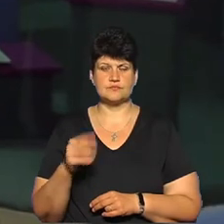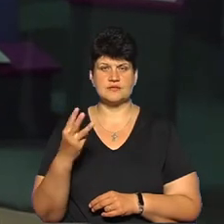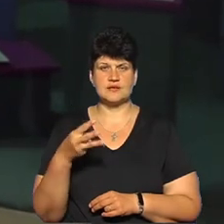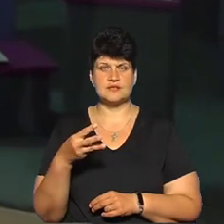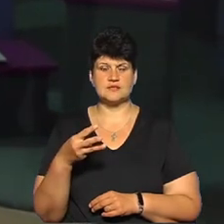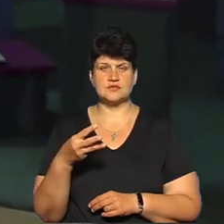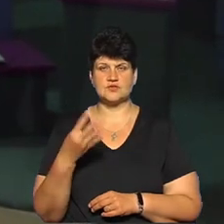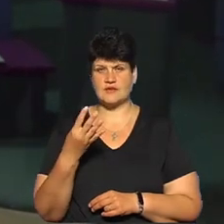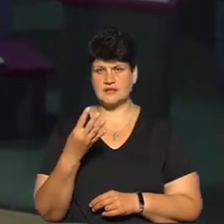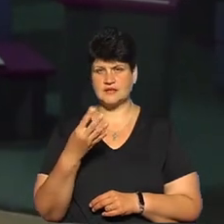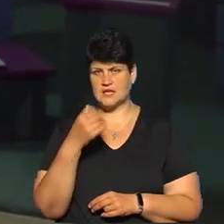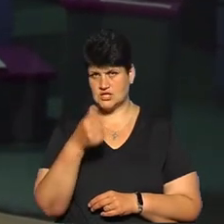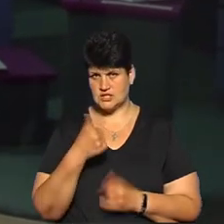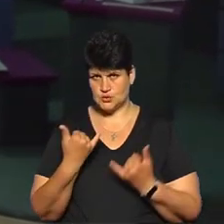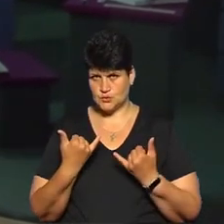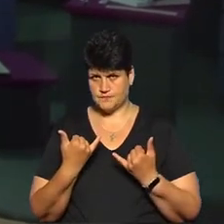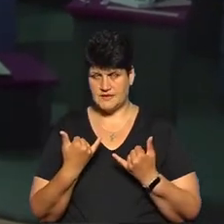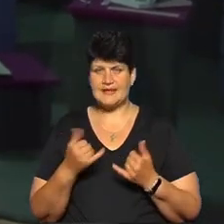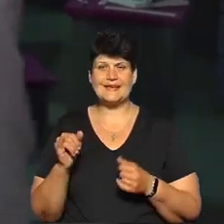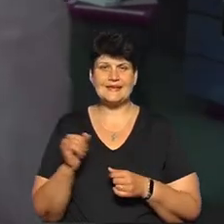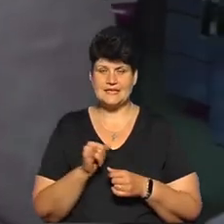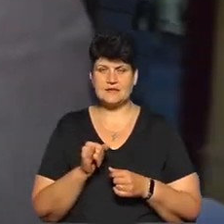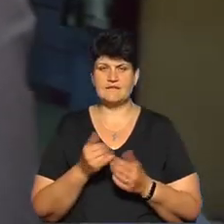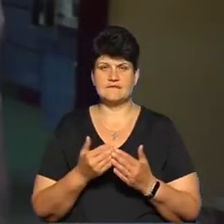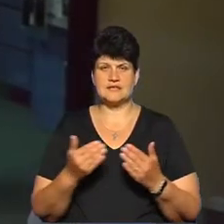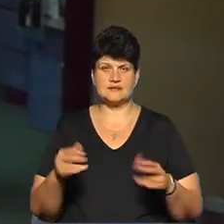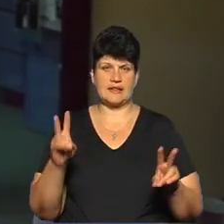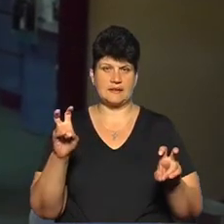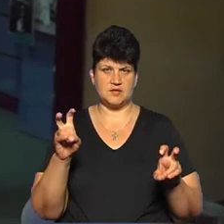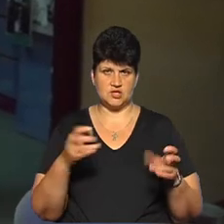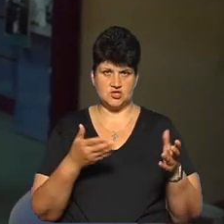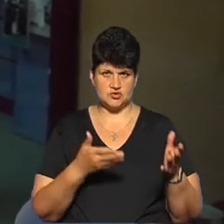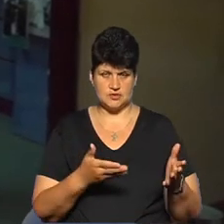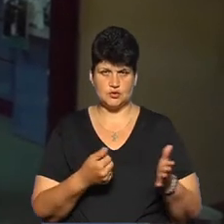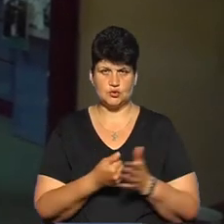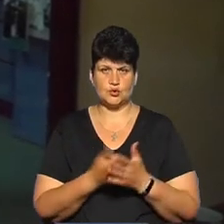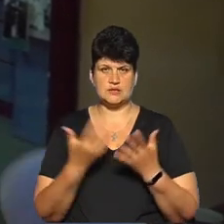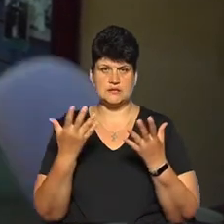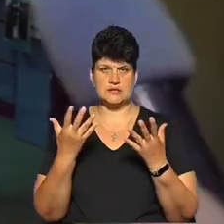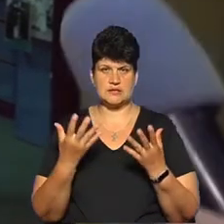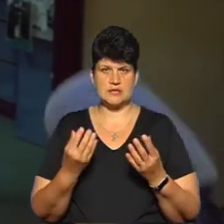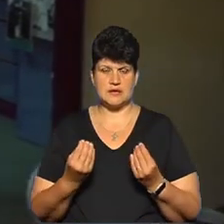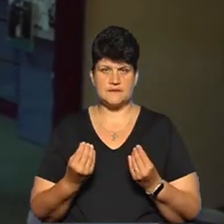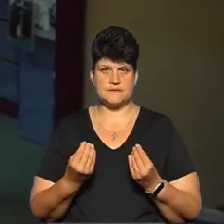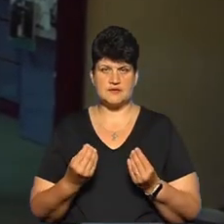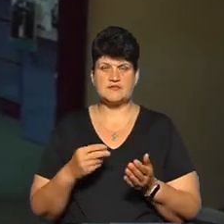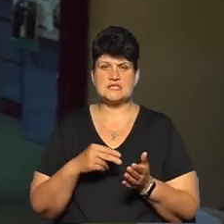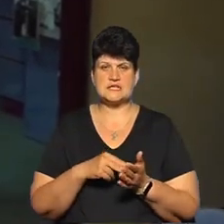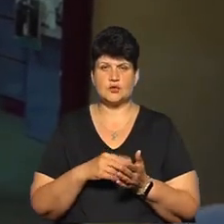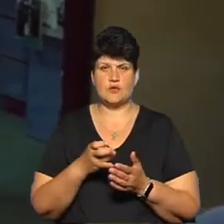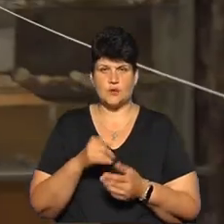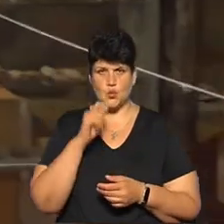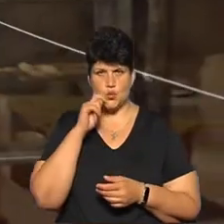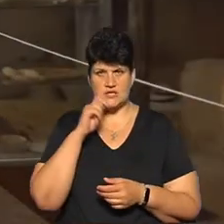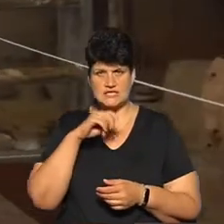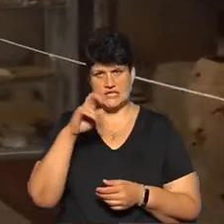1034-та річниця на сьогодні, і виставка в нас, тематична виставка до Дня встановлення української